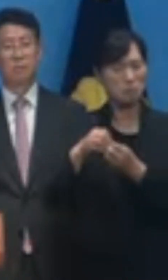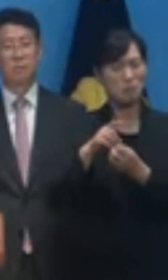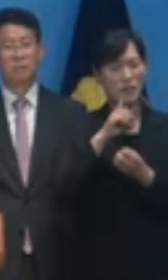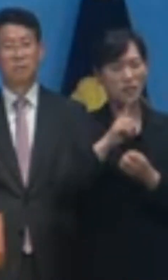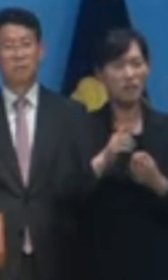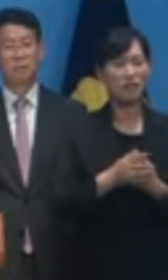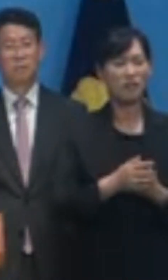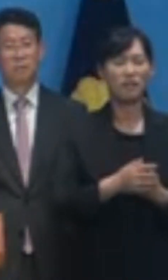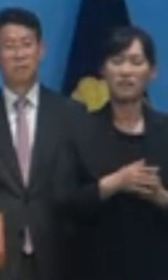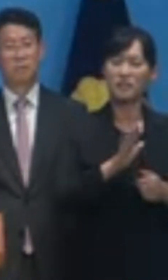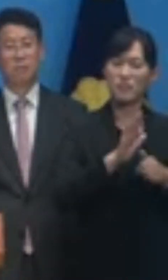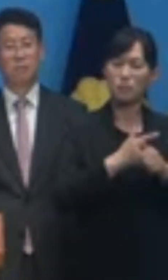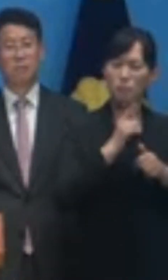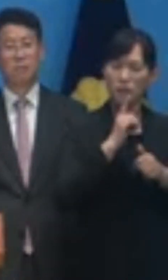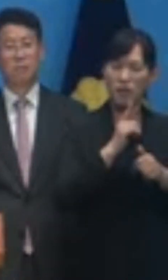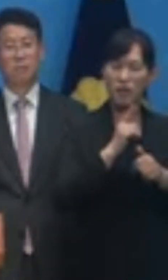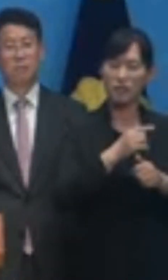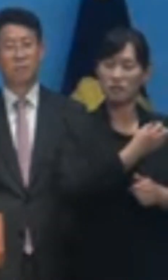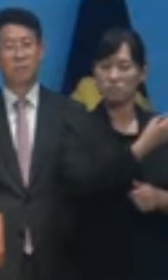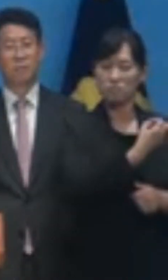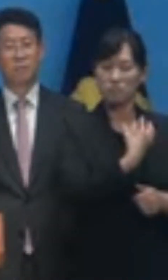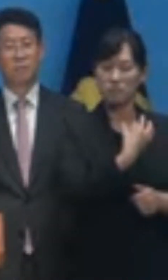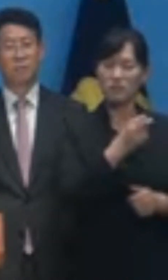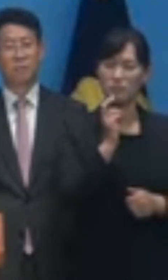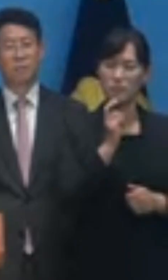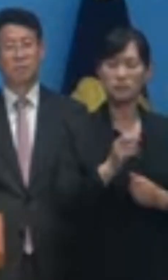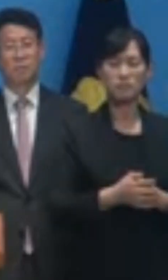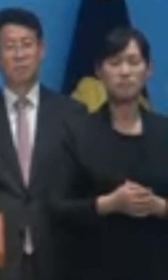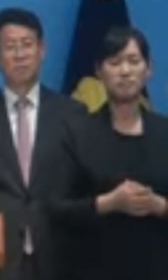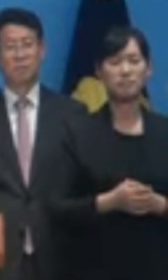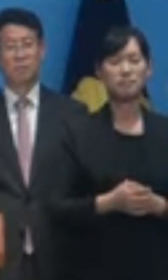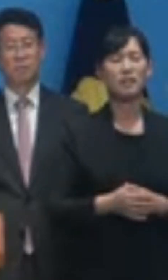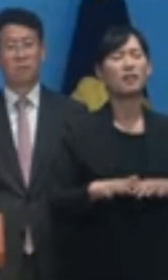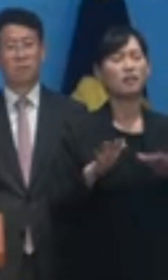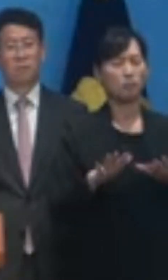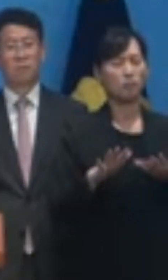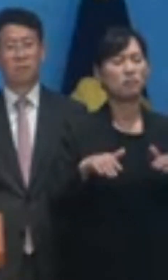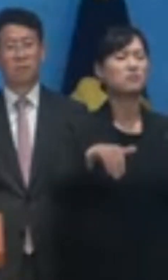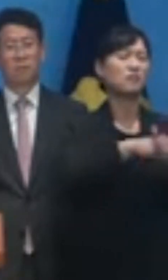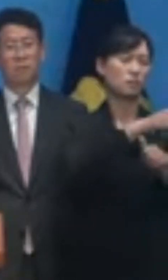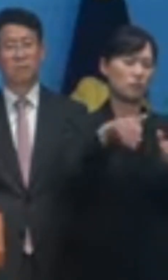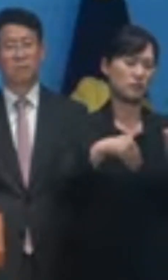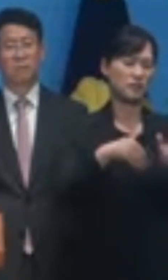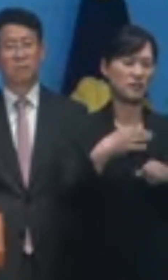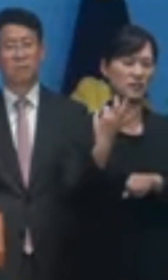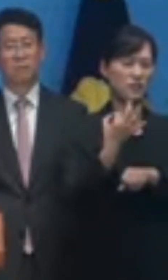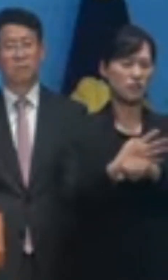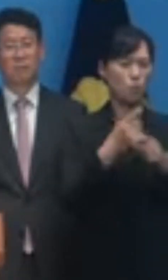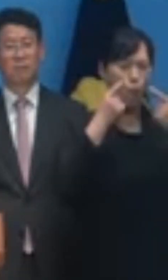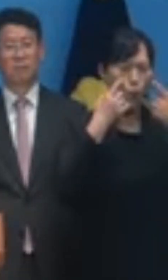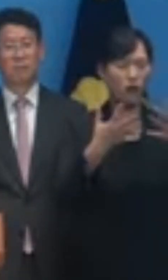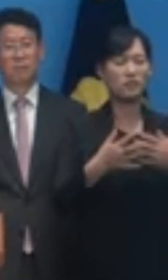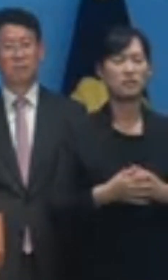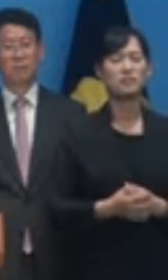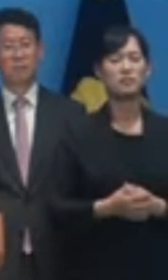조작됐고 왜곡되었다고 이야기하실 겁니까? 이번 사안은 단순